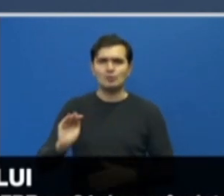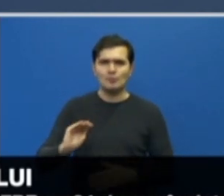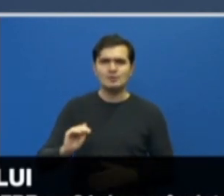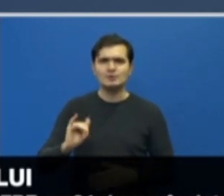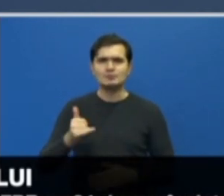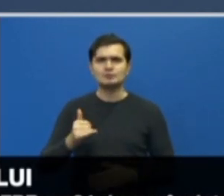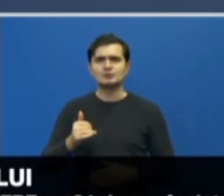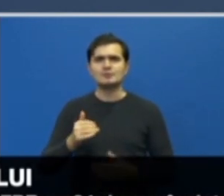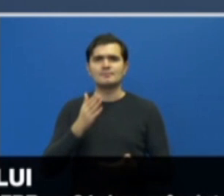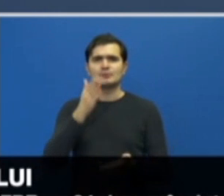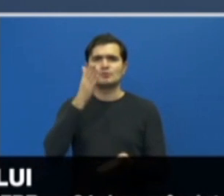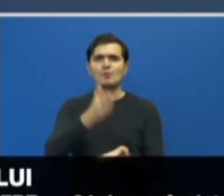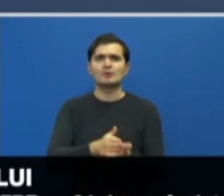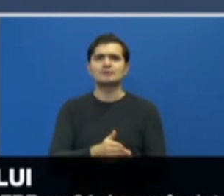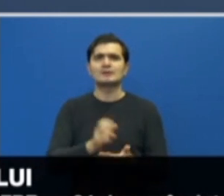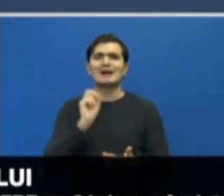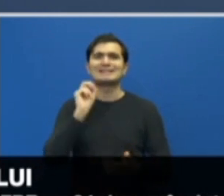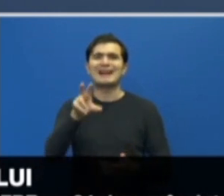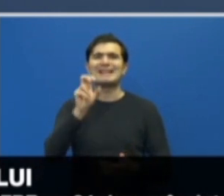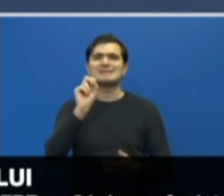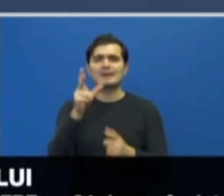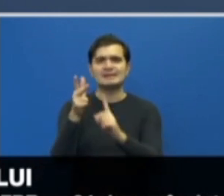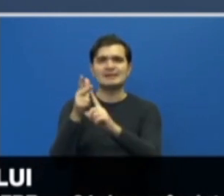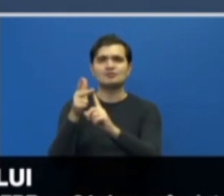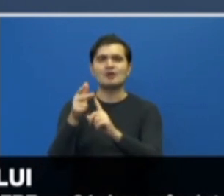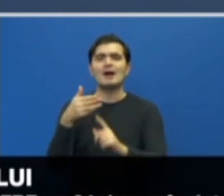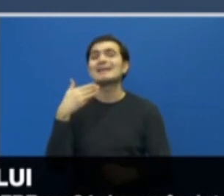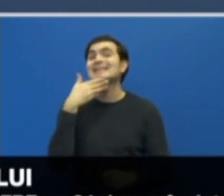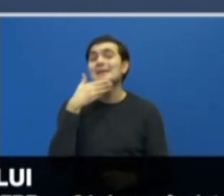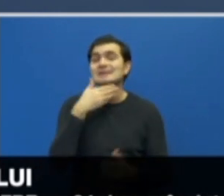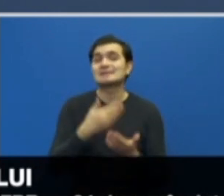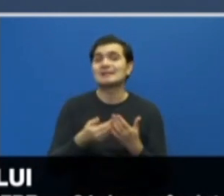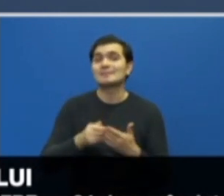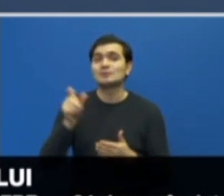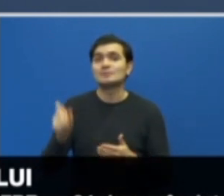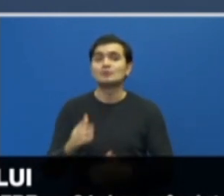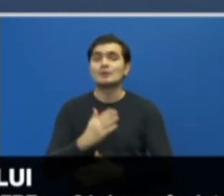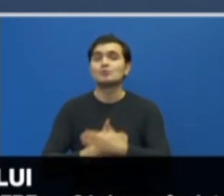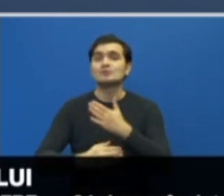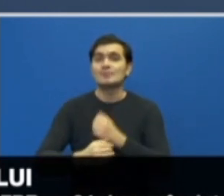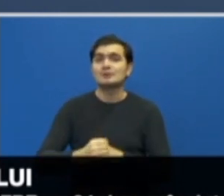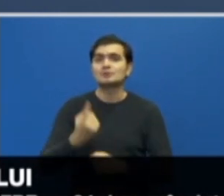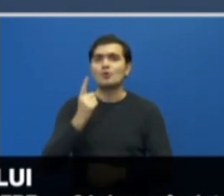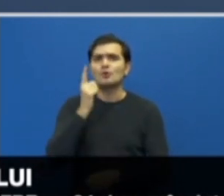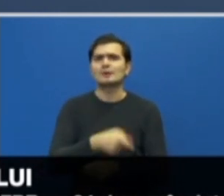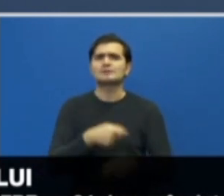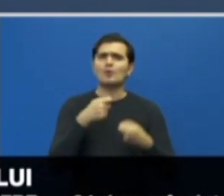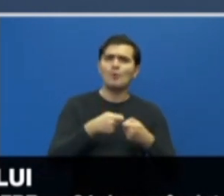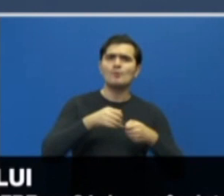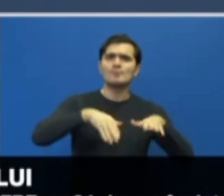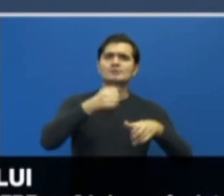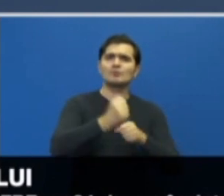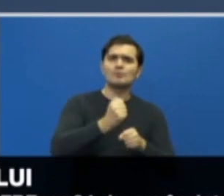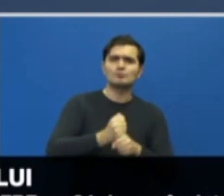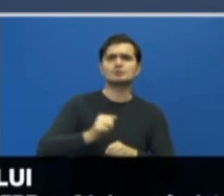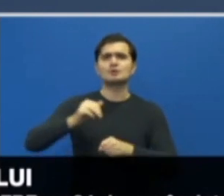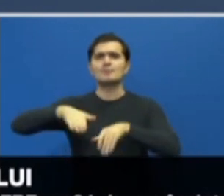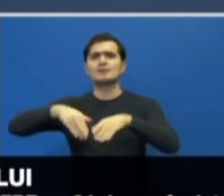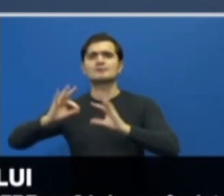de-a 13-a indemnizații pentru persoanele cu dizabilități. Este o ordonanță comună Ministerul Muncii, Ministerul